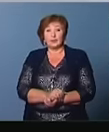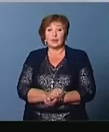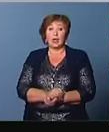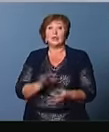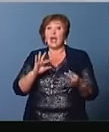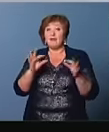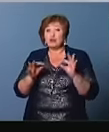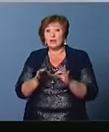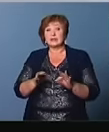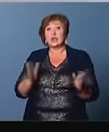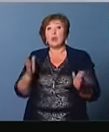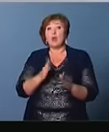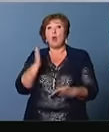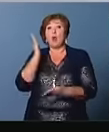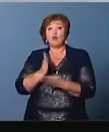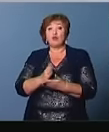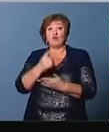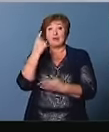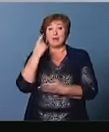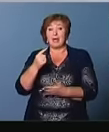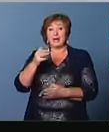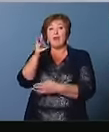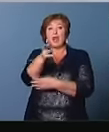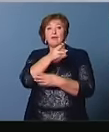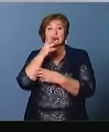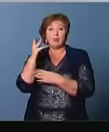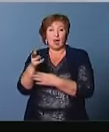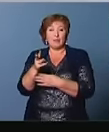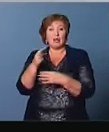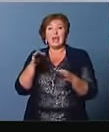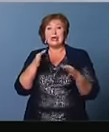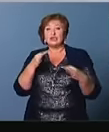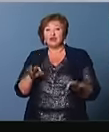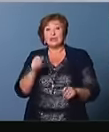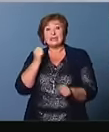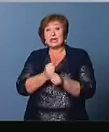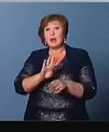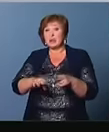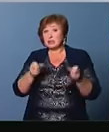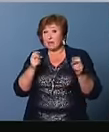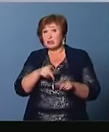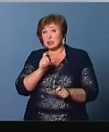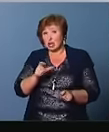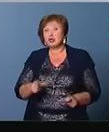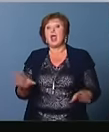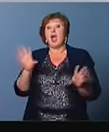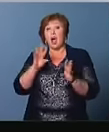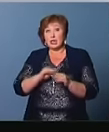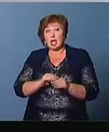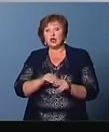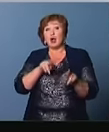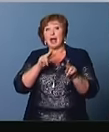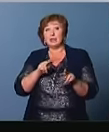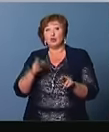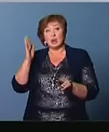А в Ижевске до конца года будет установлено 5 поворотных камер высокого разрешения. Делается это для безопасности горожан, а также контроля за